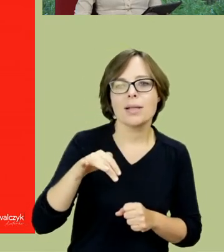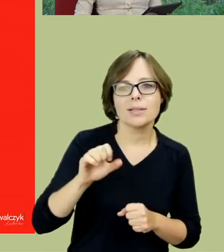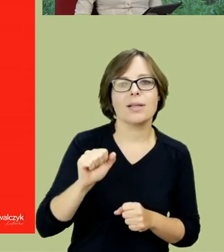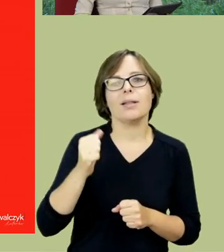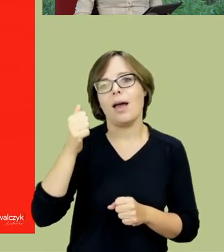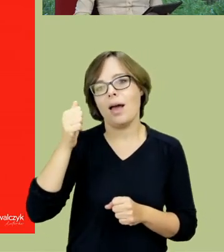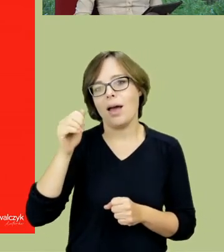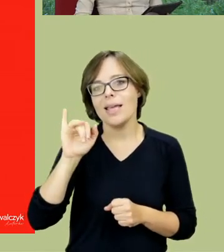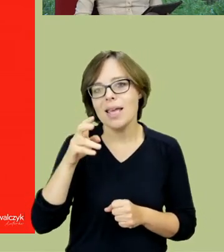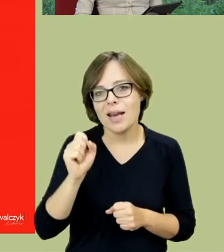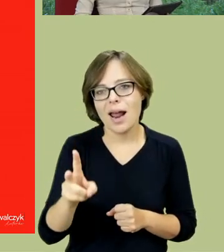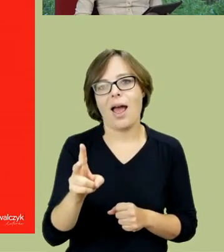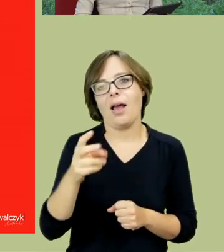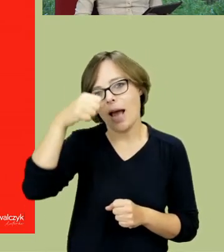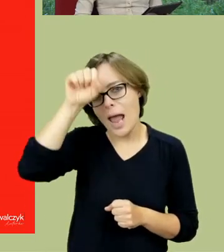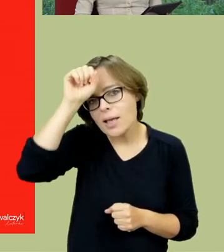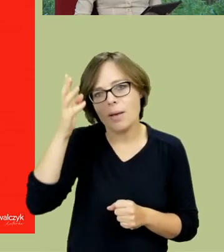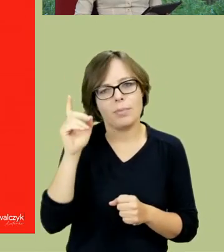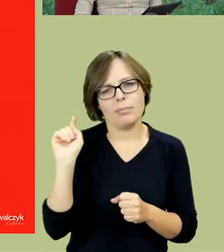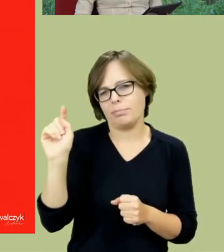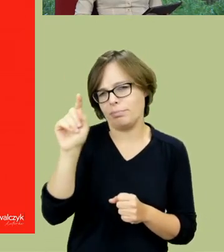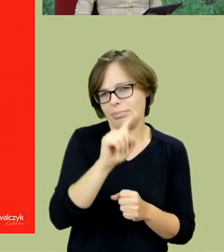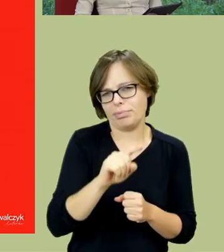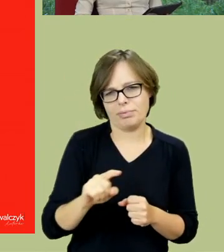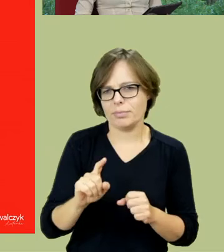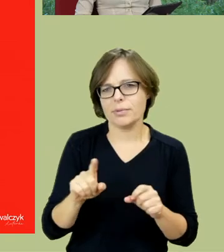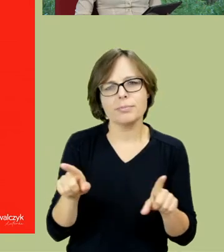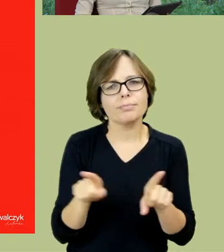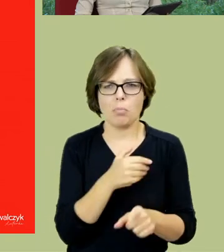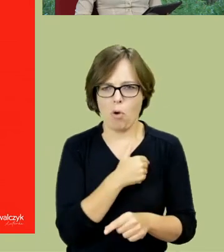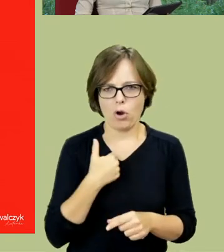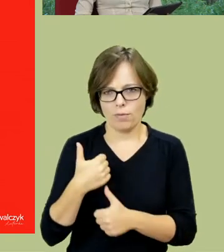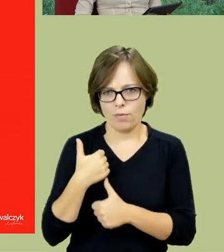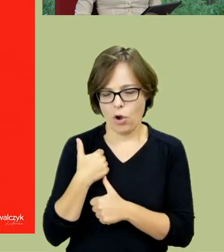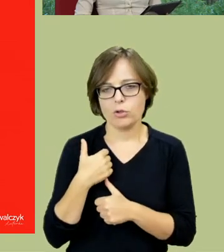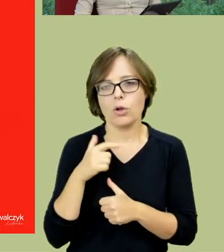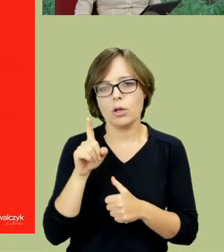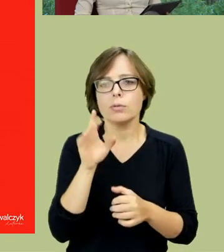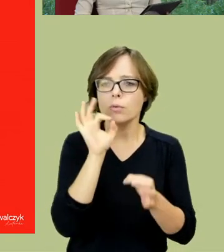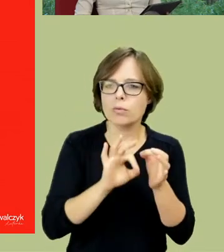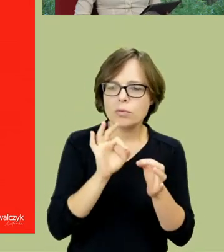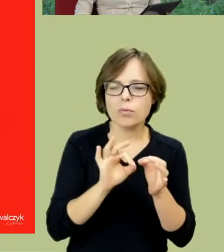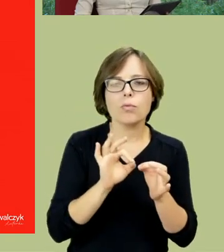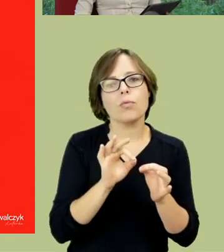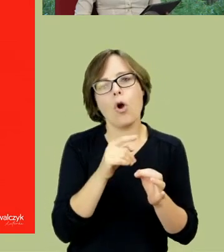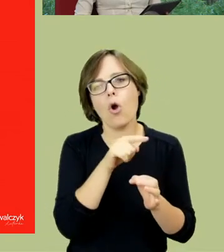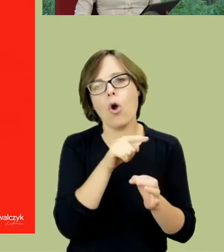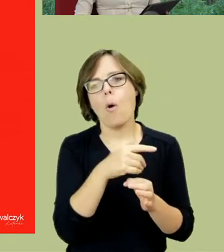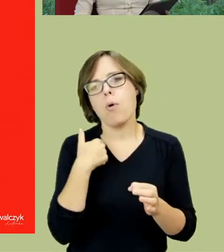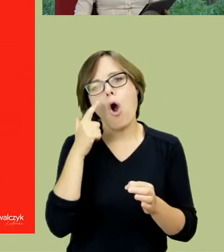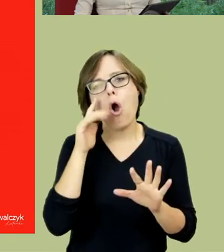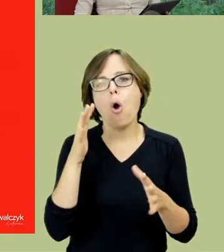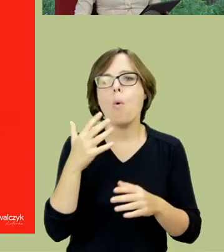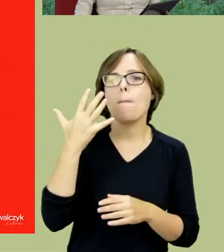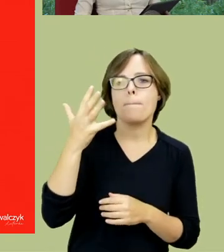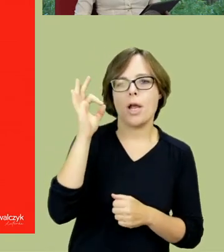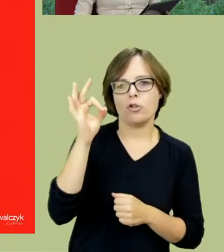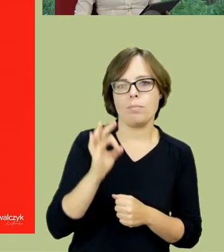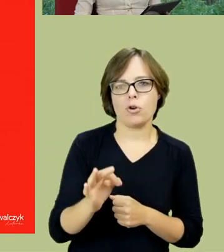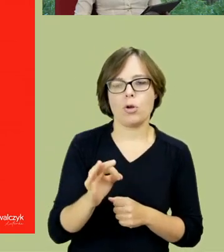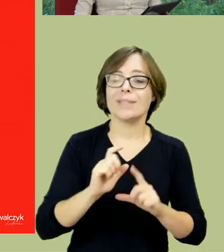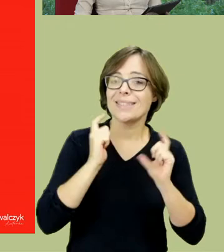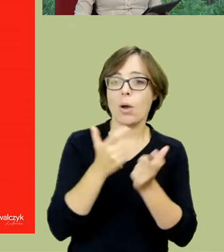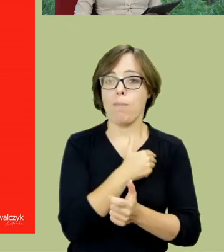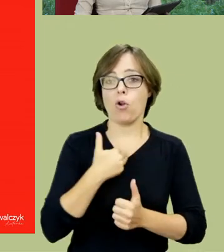Egiptu. I szacuje się, że łącznie stanowiły one około 5% stanu osobowego całych polskich